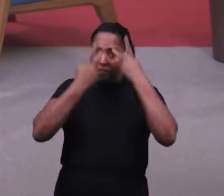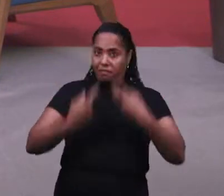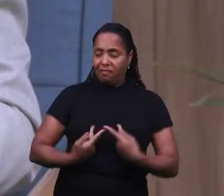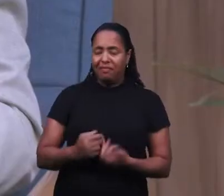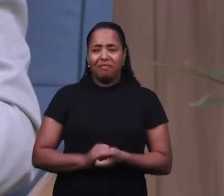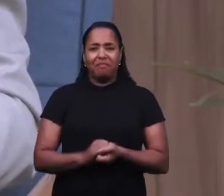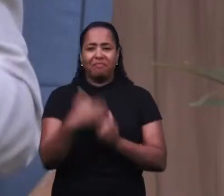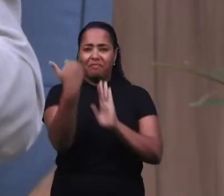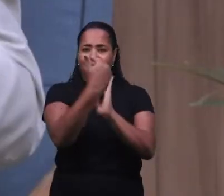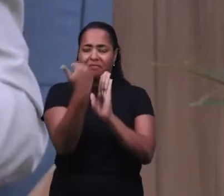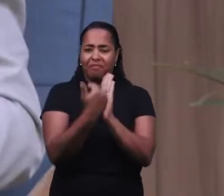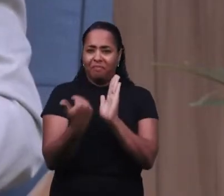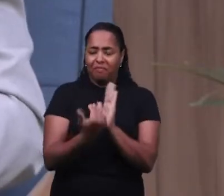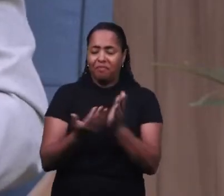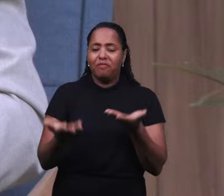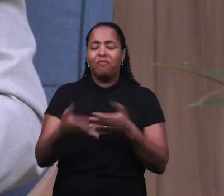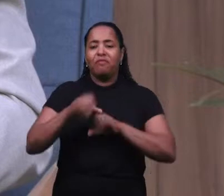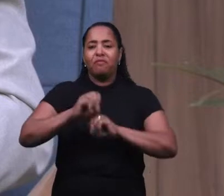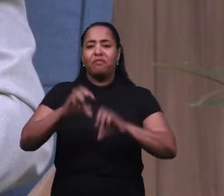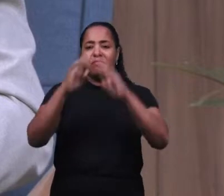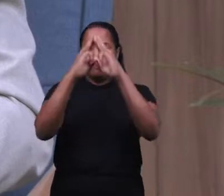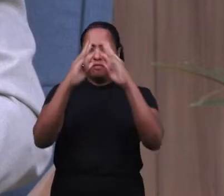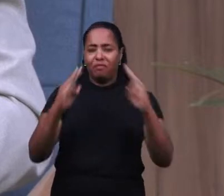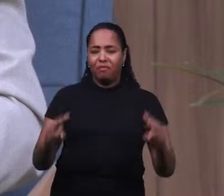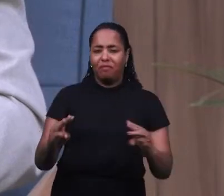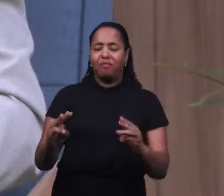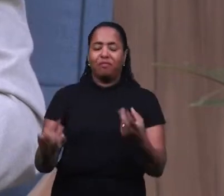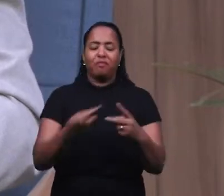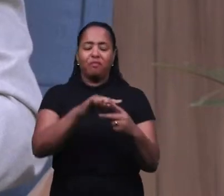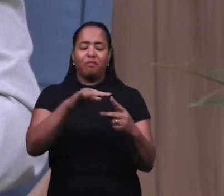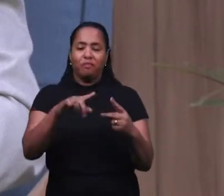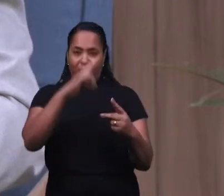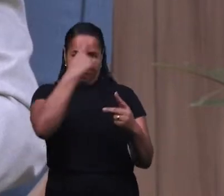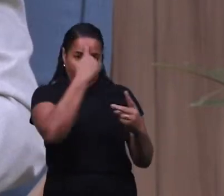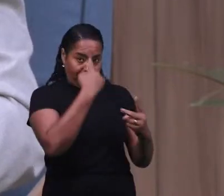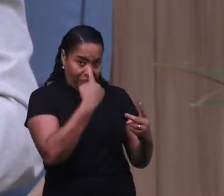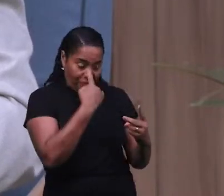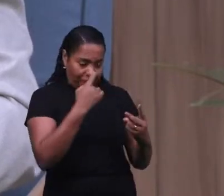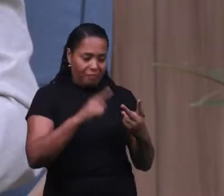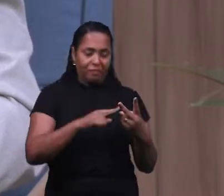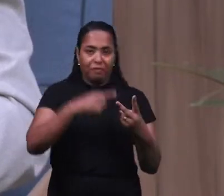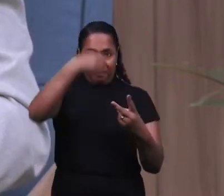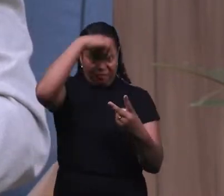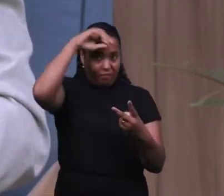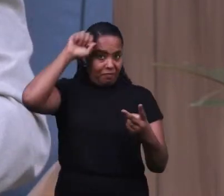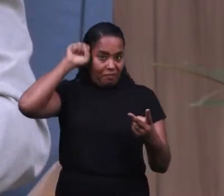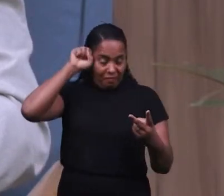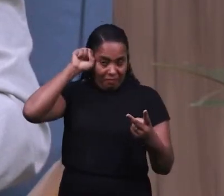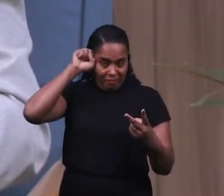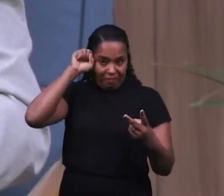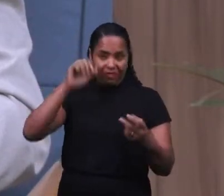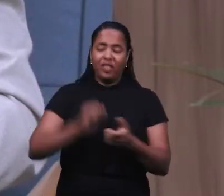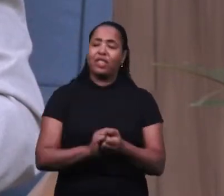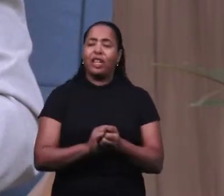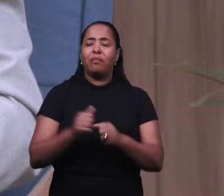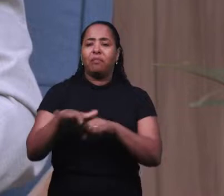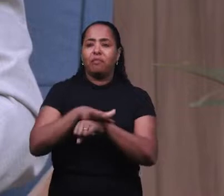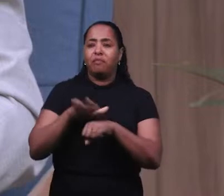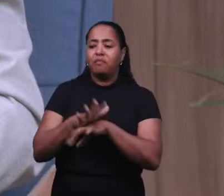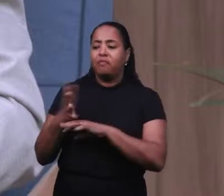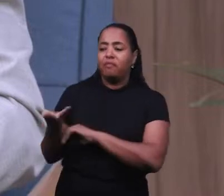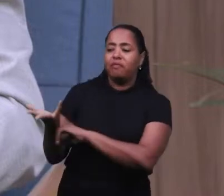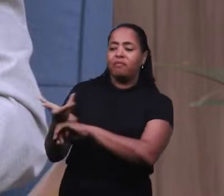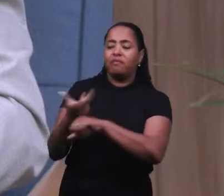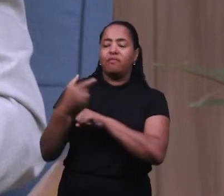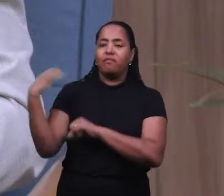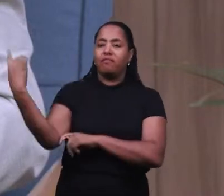la bénédiction ou la malédiction. Dans le programme d'aujourd'hui, dans le volet Les songes manimes, je reçois le pasteur Daniel Moré